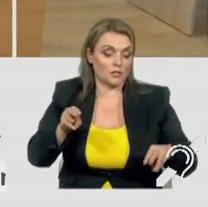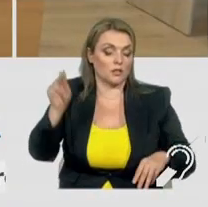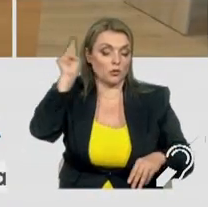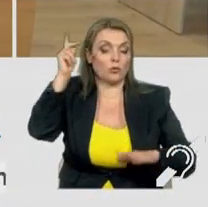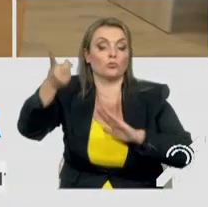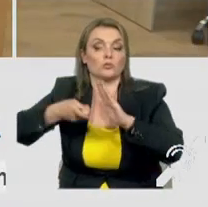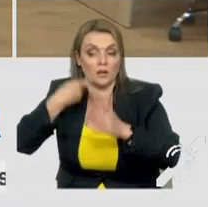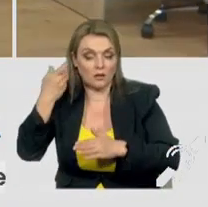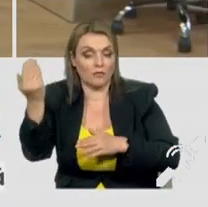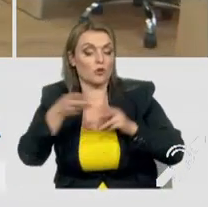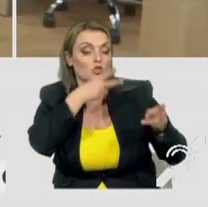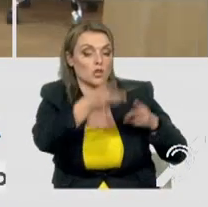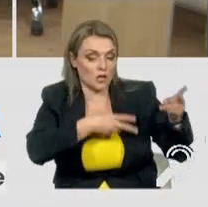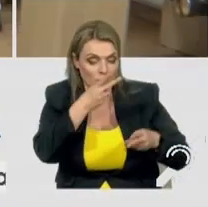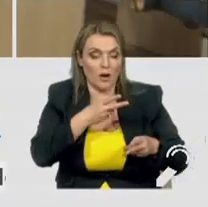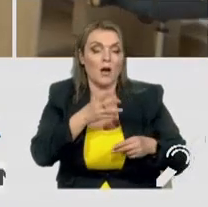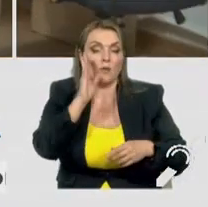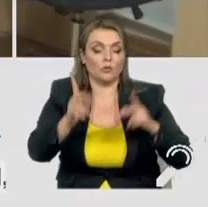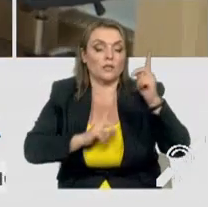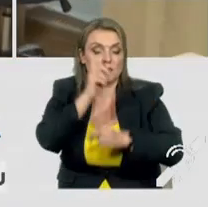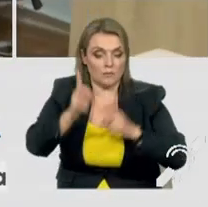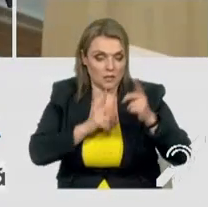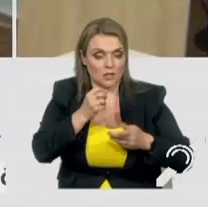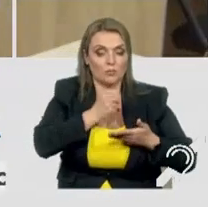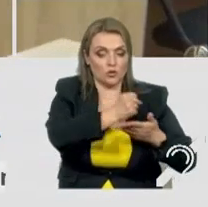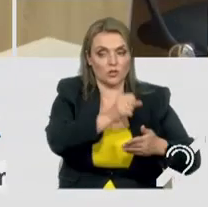educației Dan perciun rectificarea bugetului pentru educație